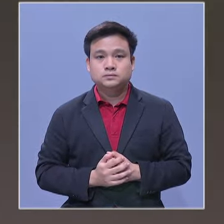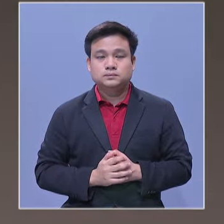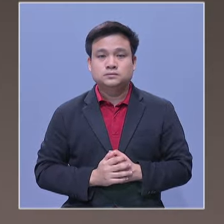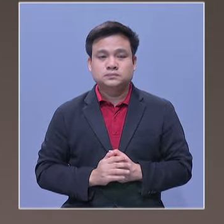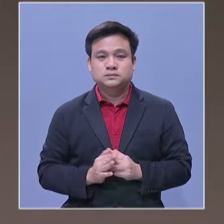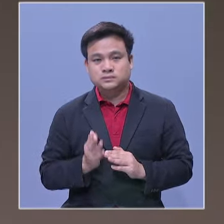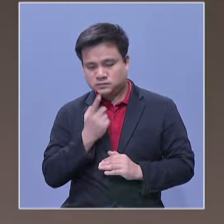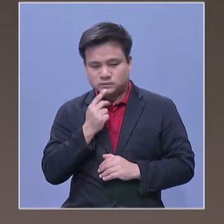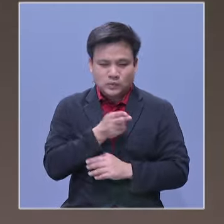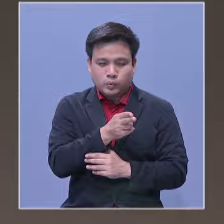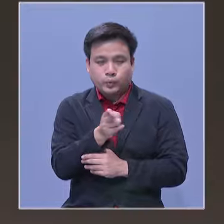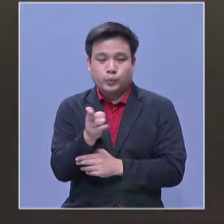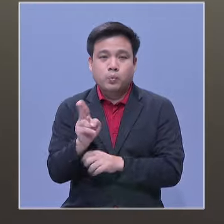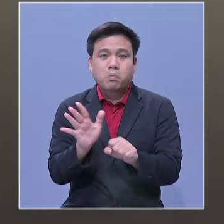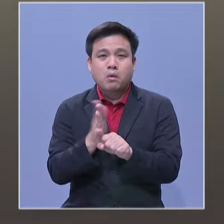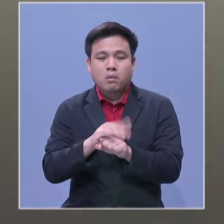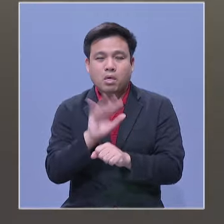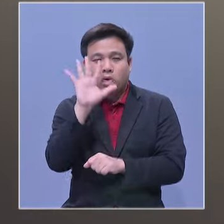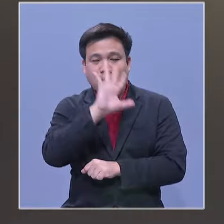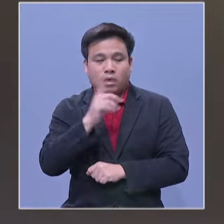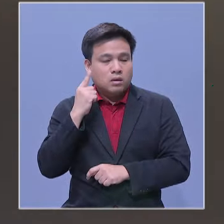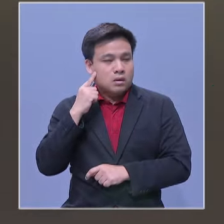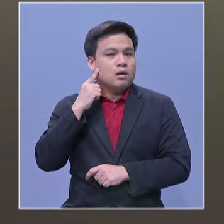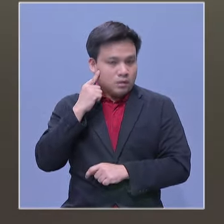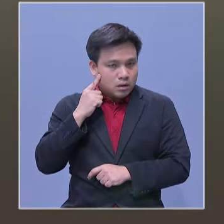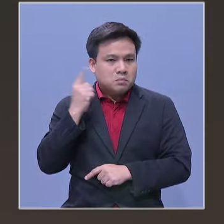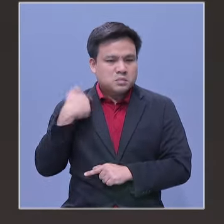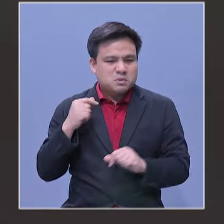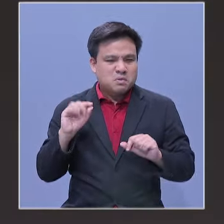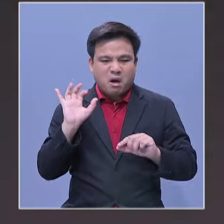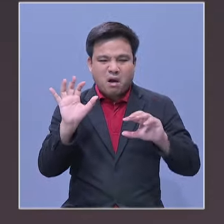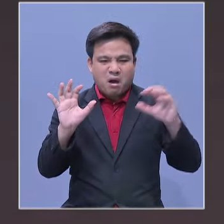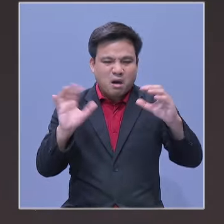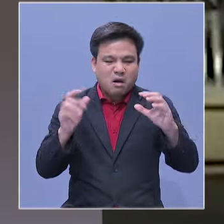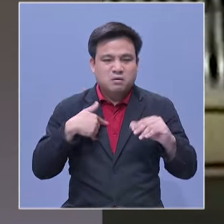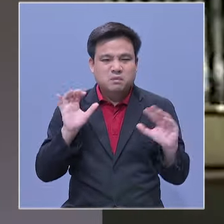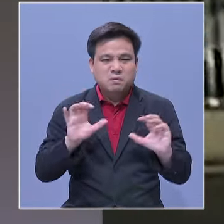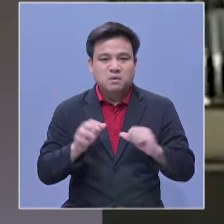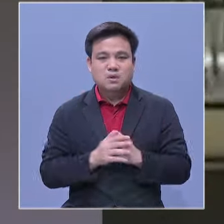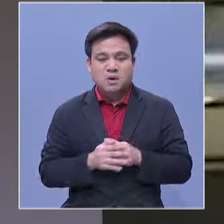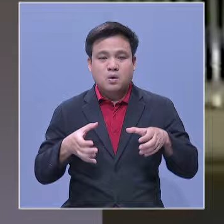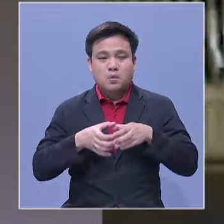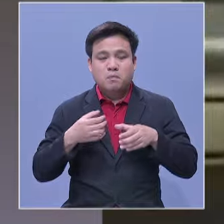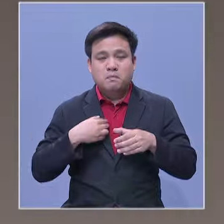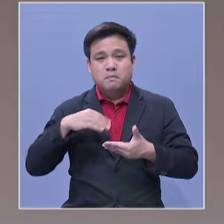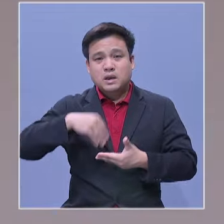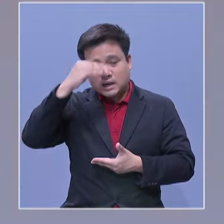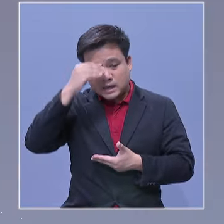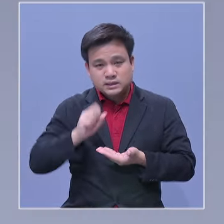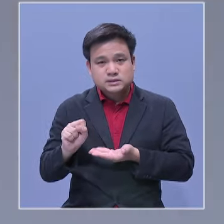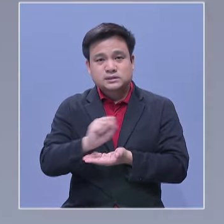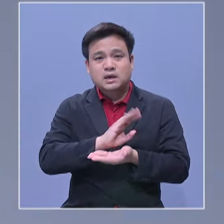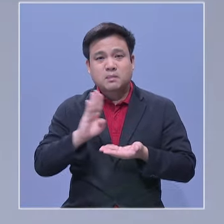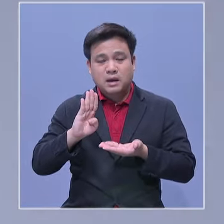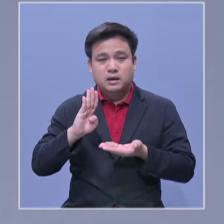คือมันอาจจะเห็นอะไรไม่ได้มากแต่มันทำให้เราได้ยินเสียงนะคะว่ามันเกิดอะไรบ้างเป็นคลิปที่นักศึกษาสถาบันเทคโนโลยีปทุมวันถ่ายไว้